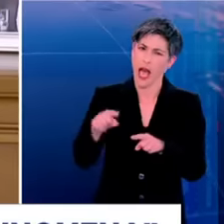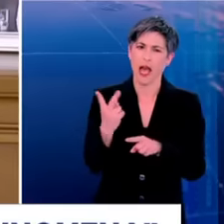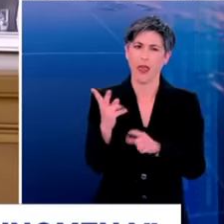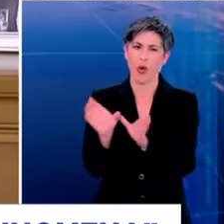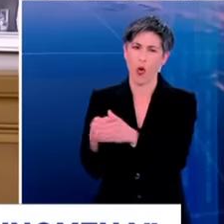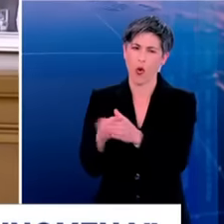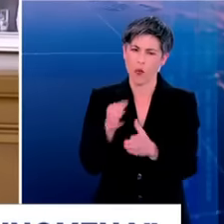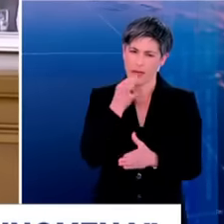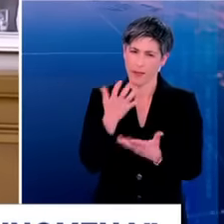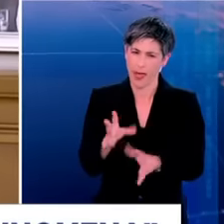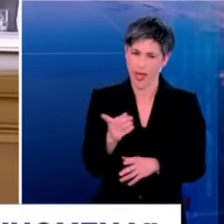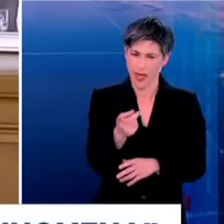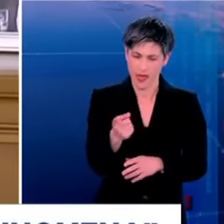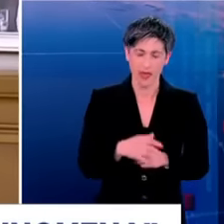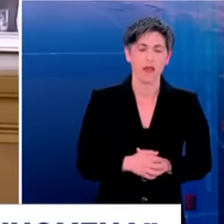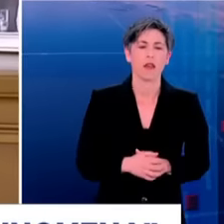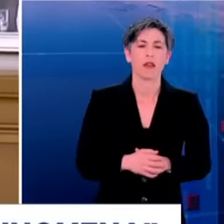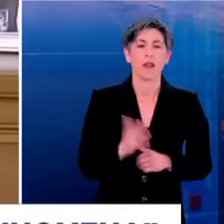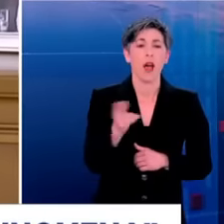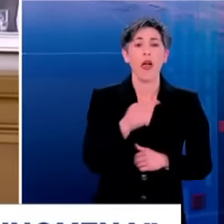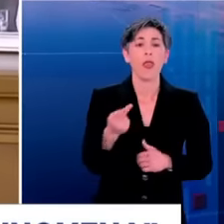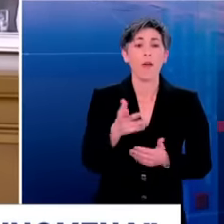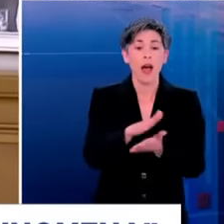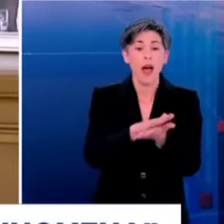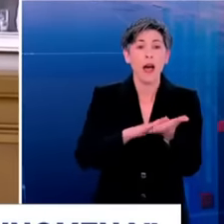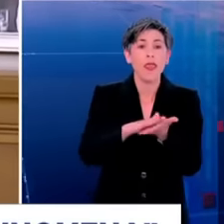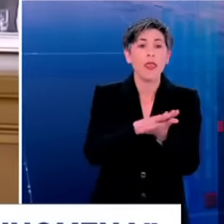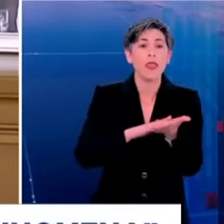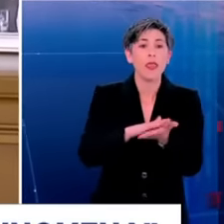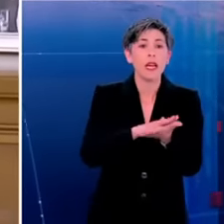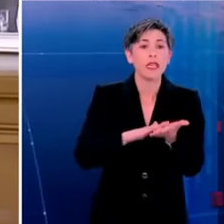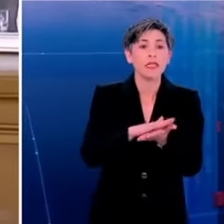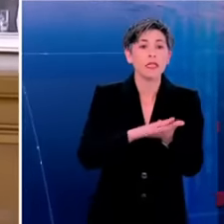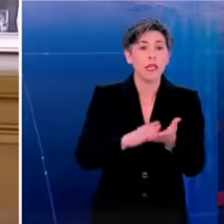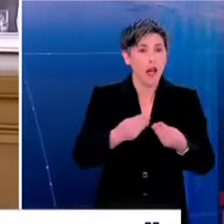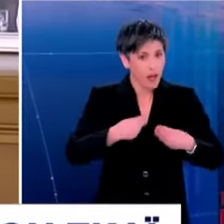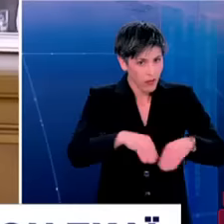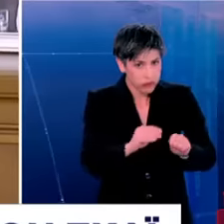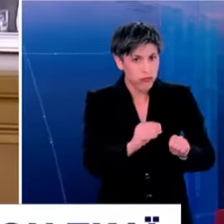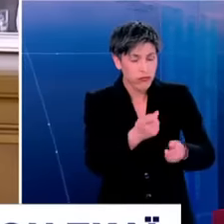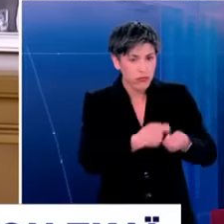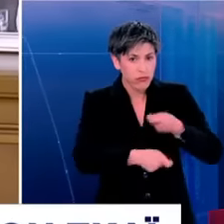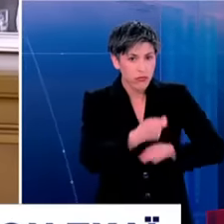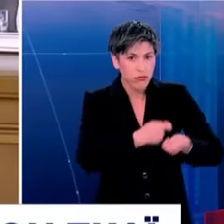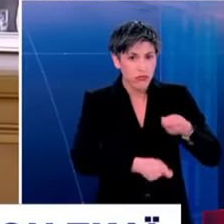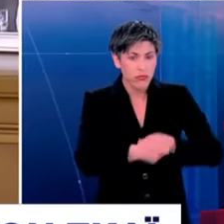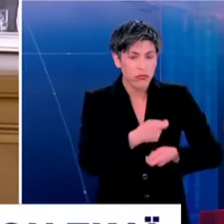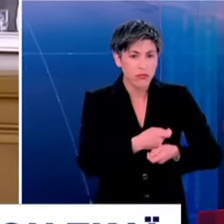αναφερθήκατε. Η εμπορευματοποίηση της χριστιανικής πίστης, ώστε να υπάρχει κάποιο, πώς να το πούμε,